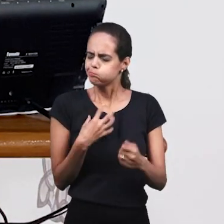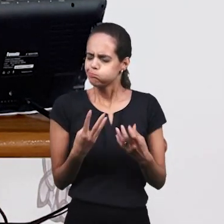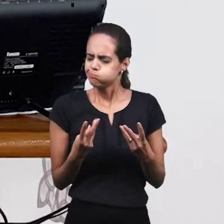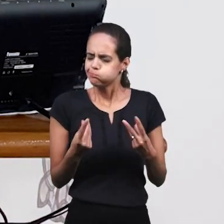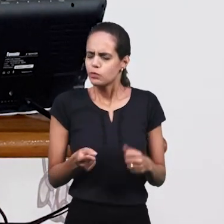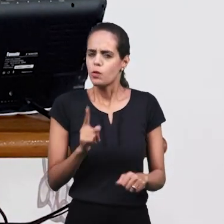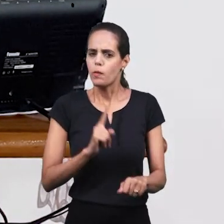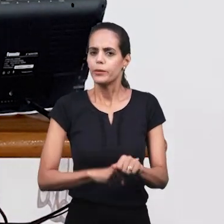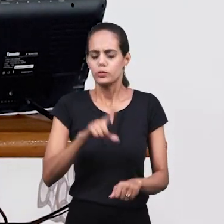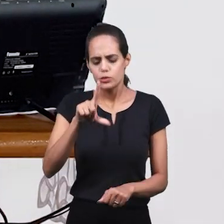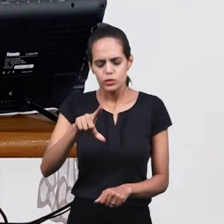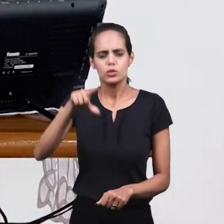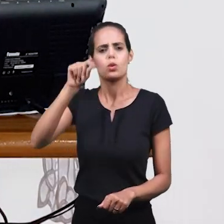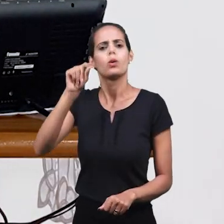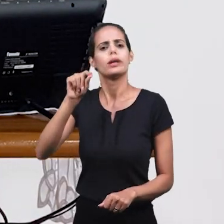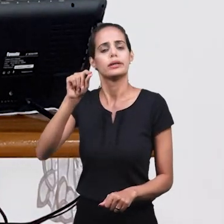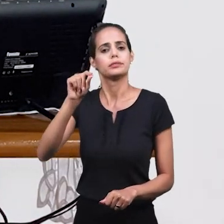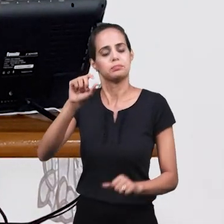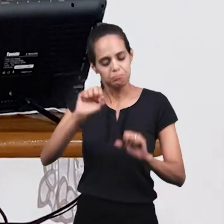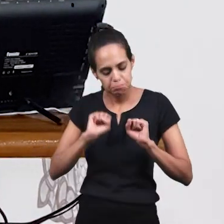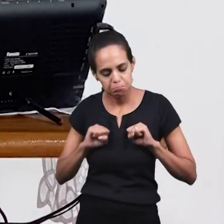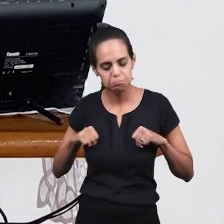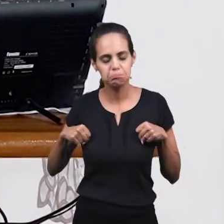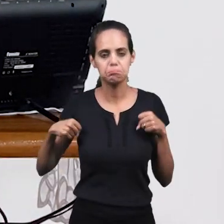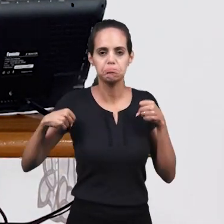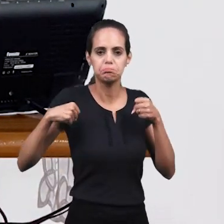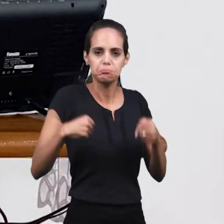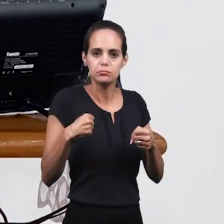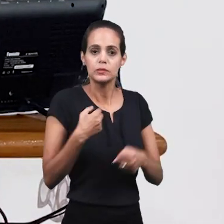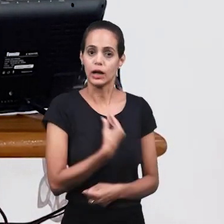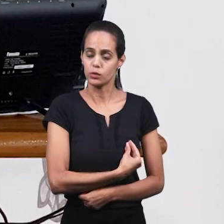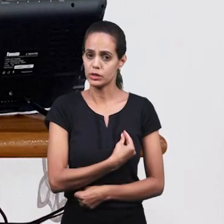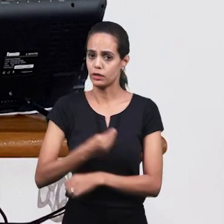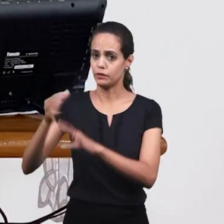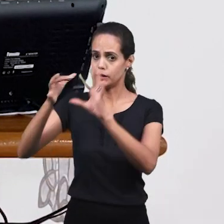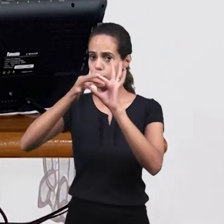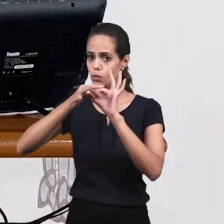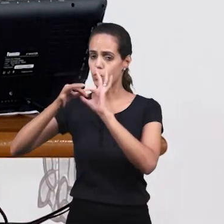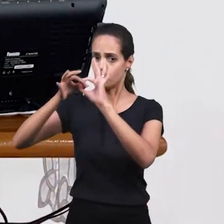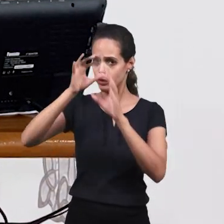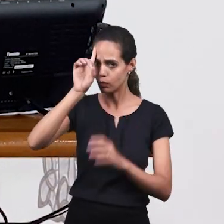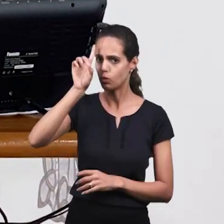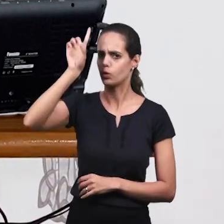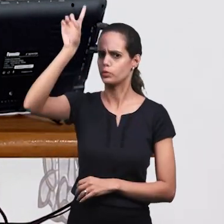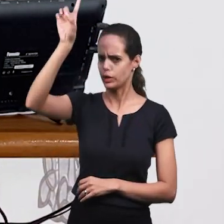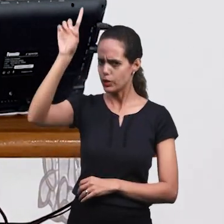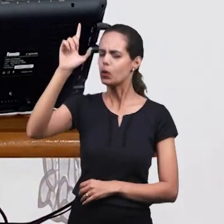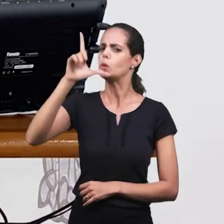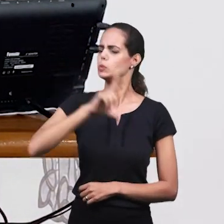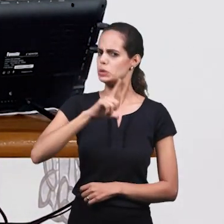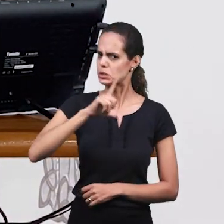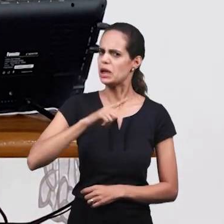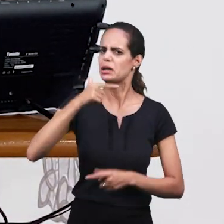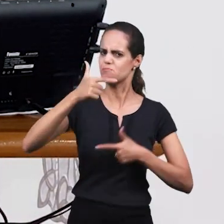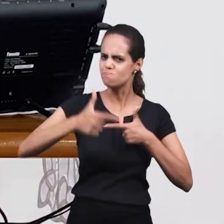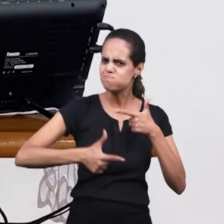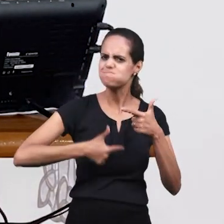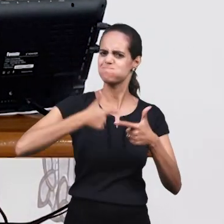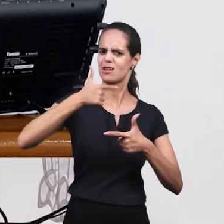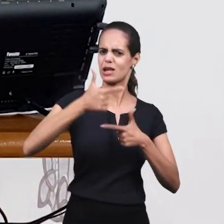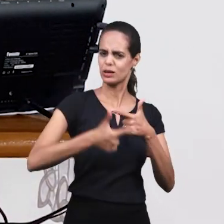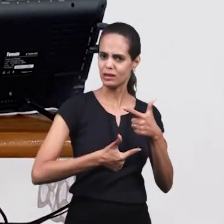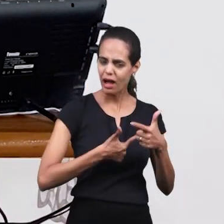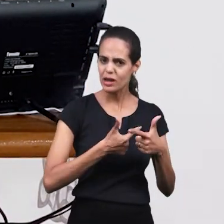Dieu dans notre marche. Il y a une bataille spirituelle qu'on doit faire face, où l'adversaire de nos âmes,